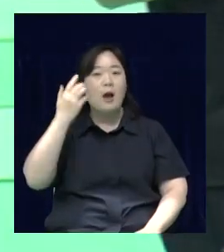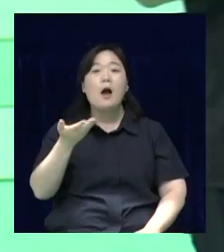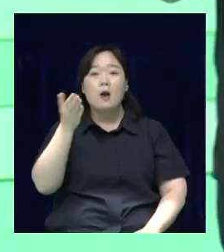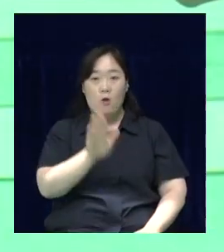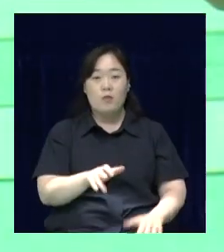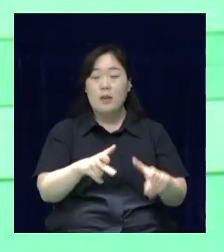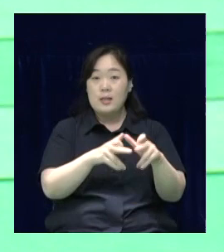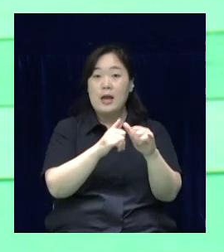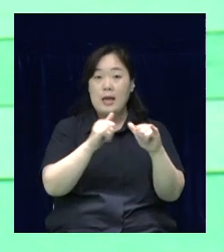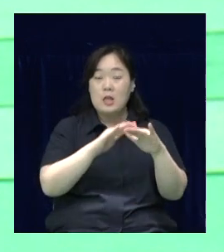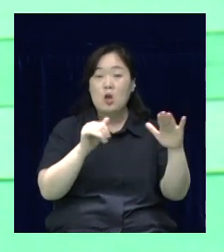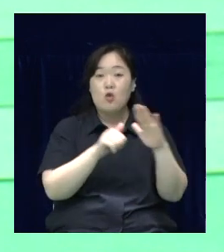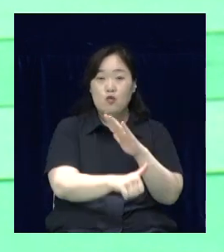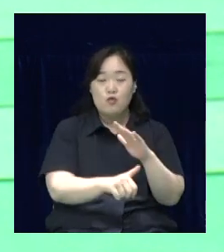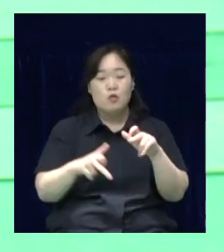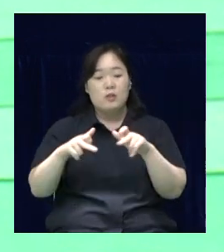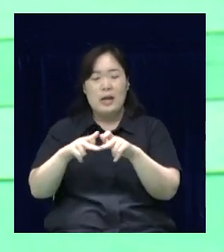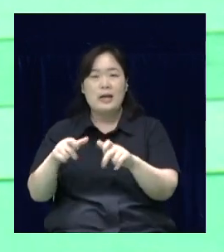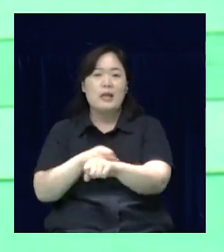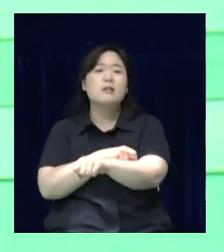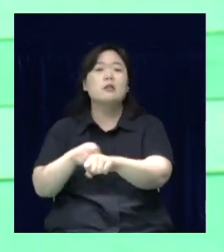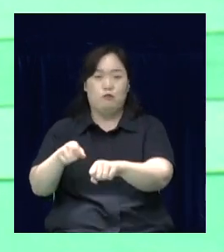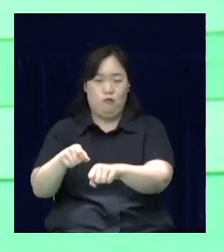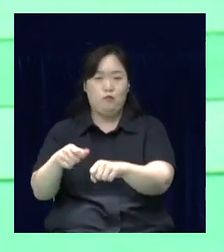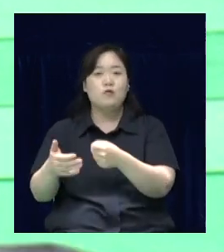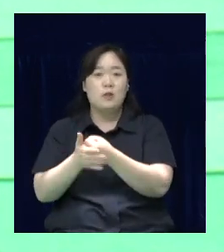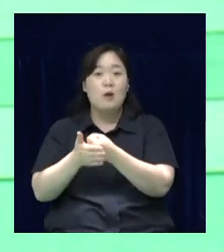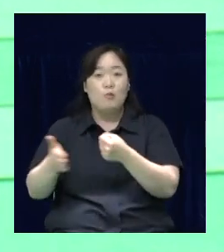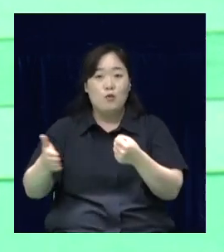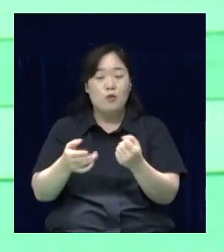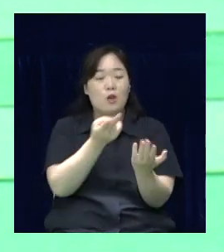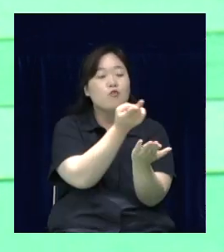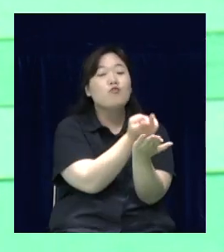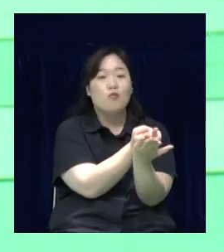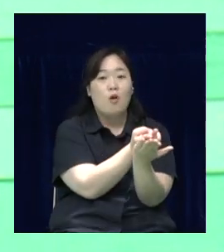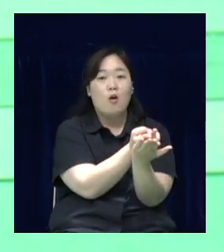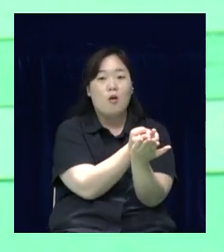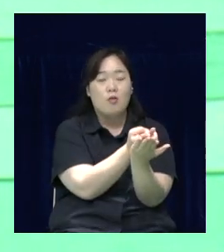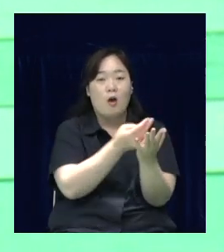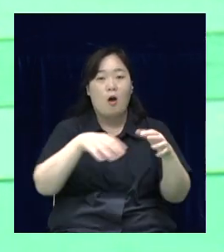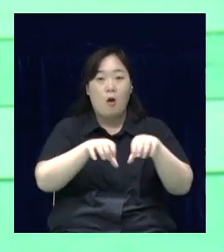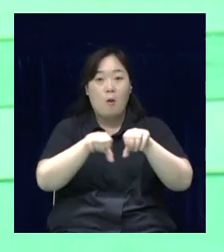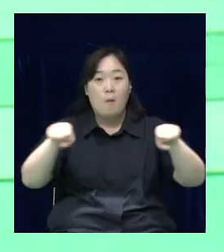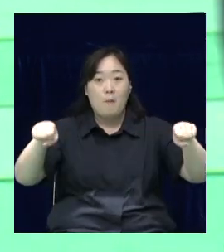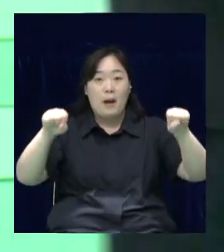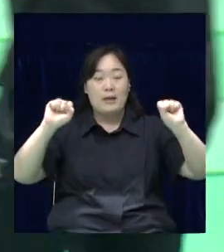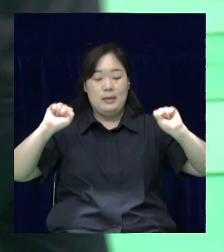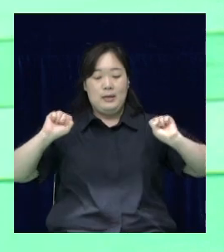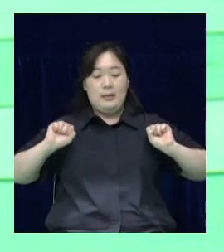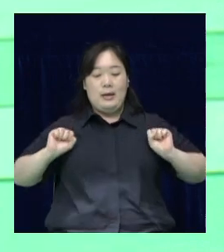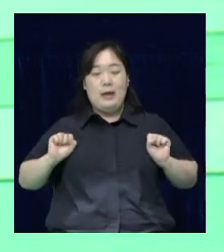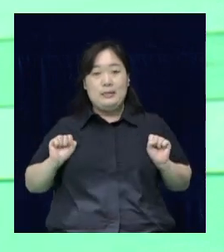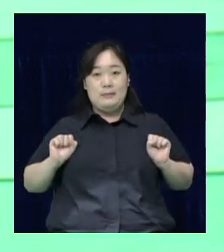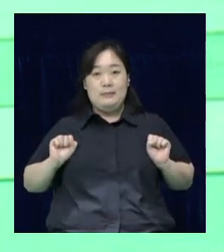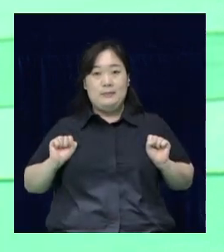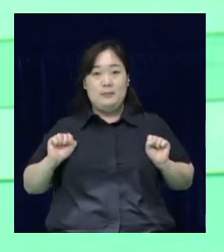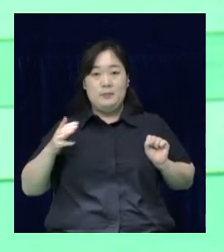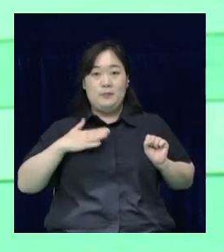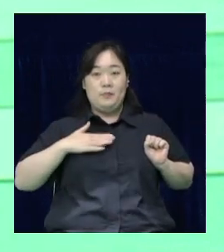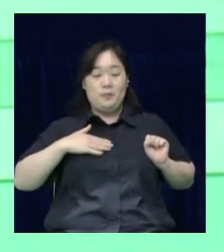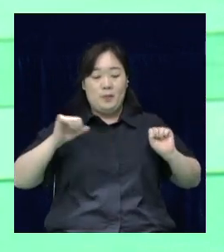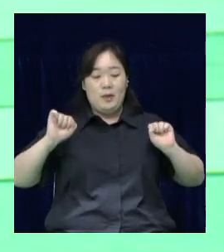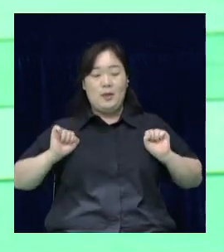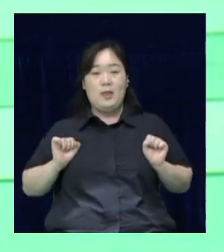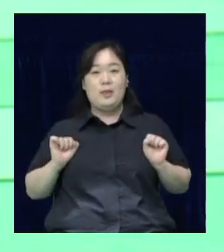선수들은 장애를 가진 어떤 특수성 때문에 벤치에 누워서 발을 가슴에 놓았다 가슴 위치에 고정시켰다가